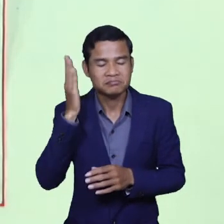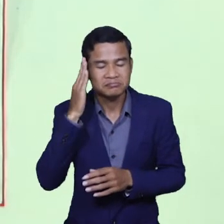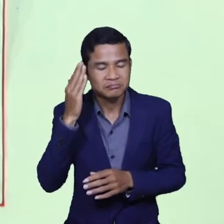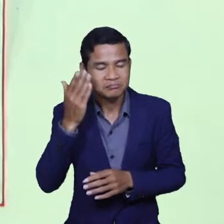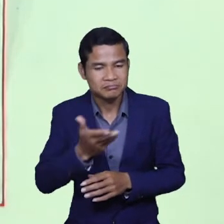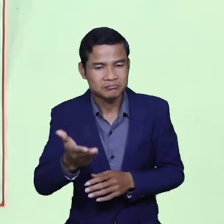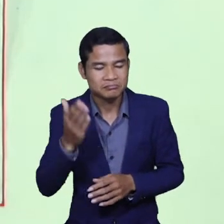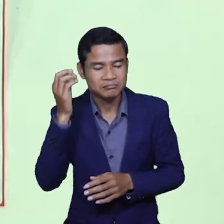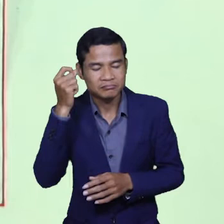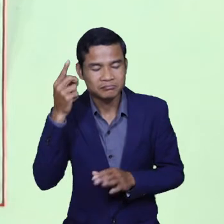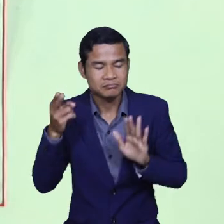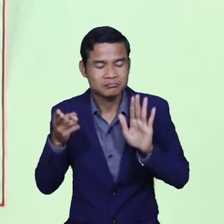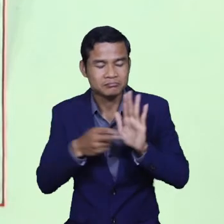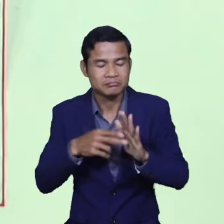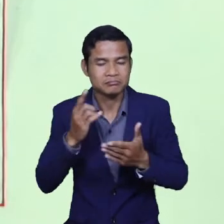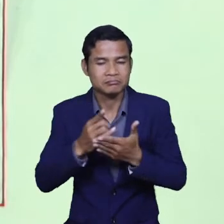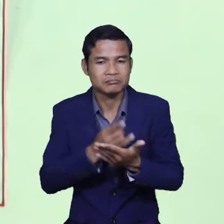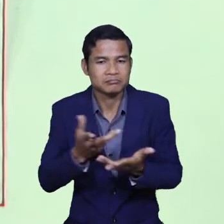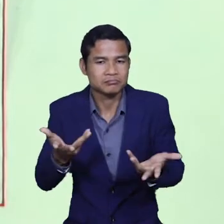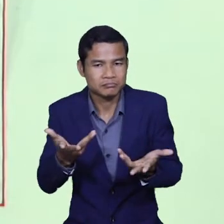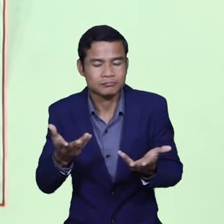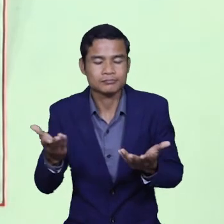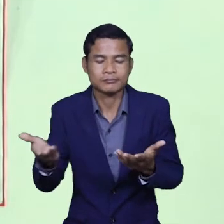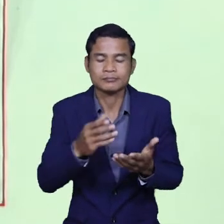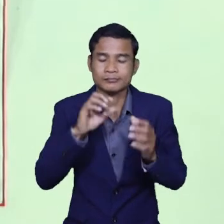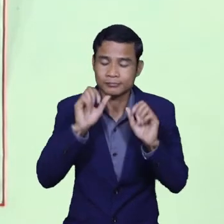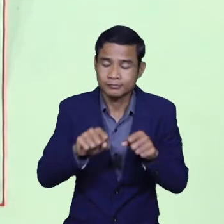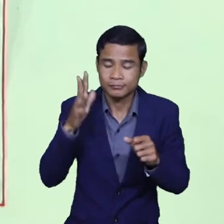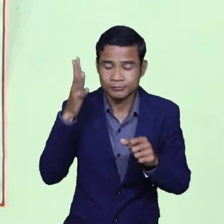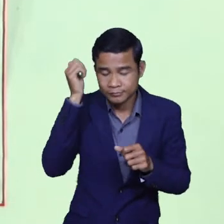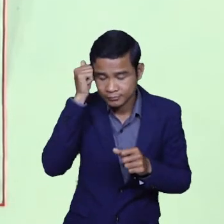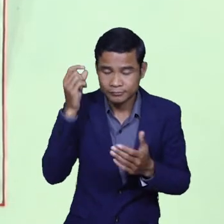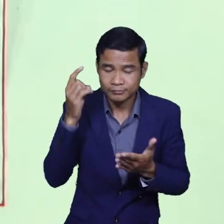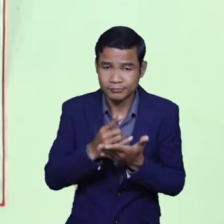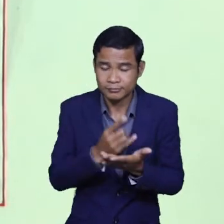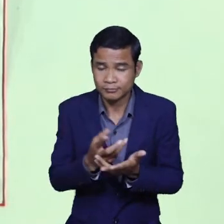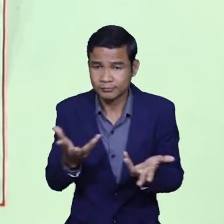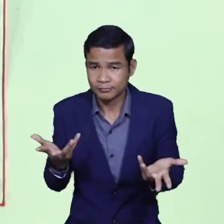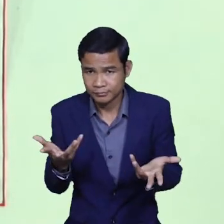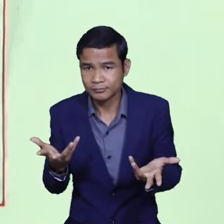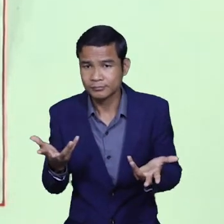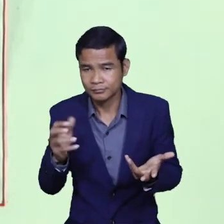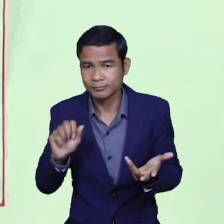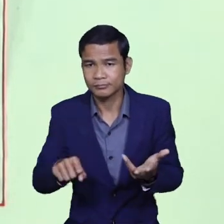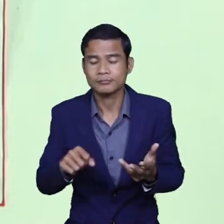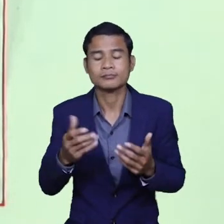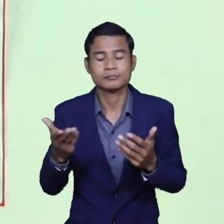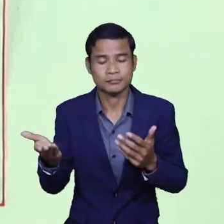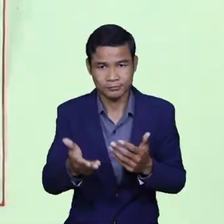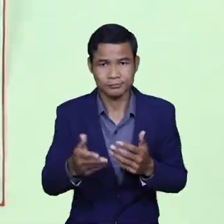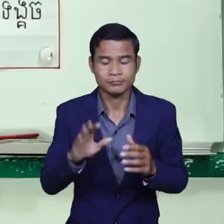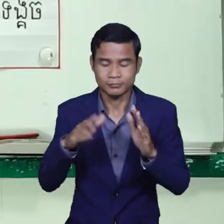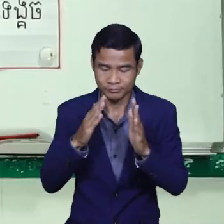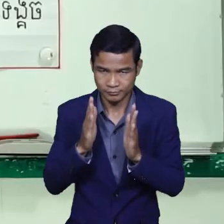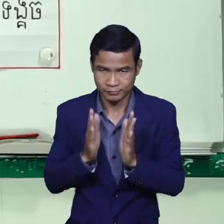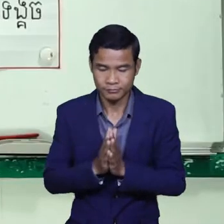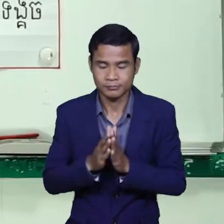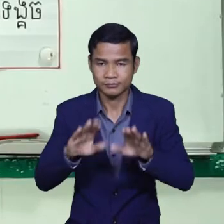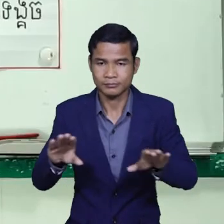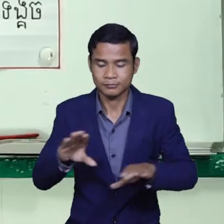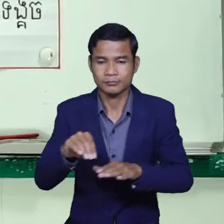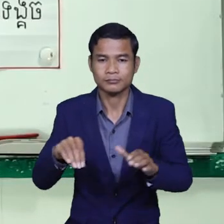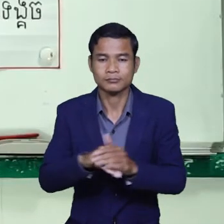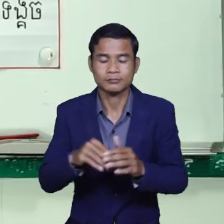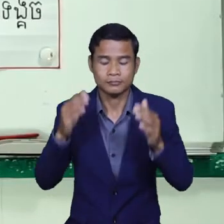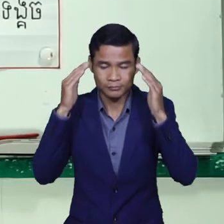តើកូនយល់ច្បាស់មេរៀនចាកម្រិតណាចានឹងចងចាំចាមេរៀនយើងចាកម្រិតណាណាកូនណាចាអរគុណអញ្ចឹងកូនចូលរួមចា